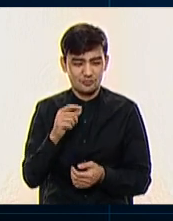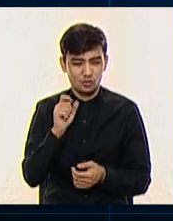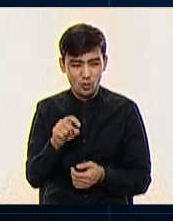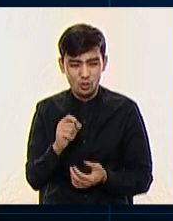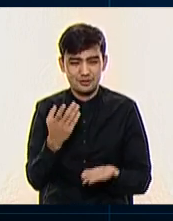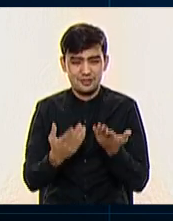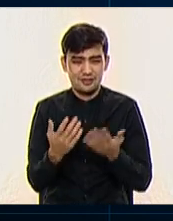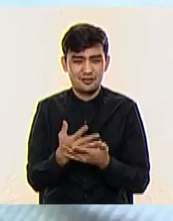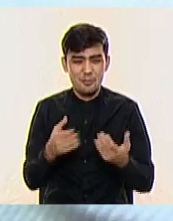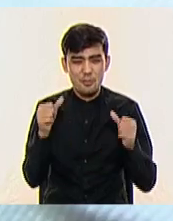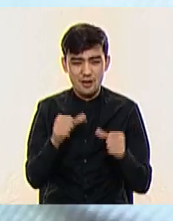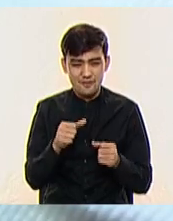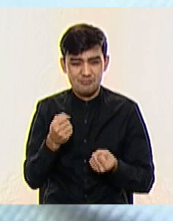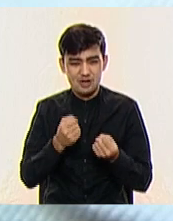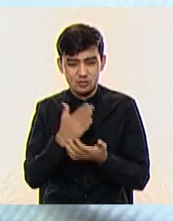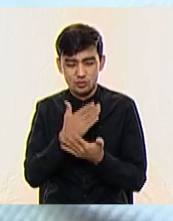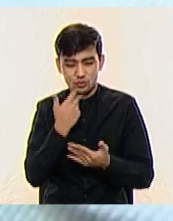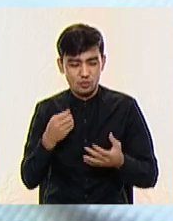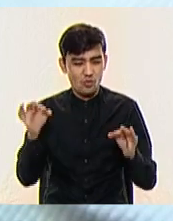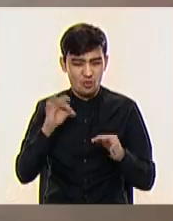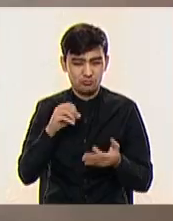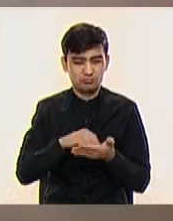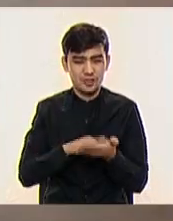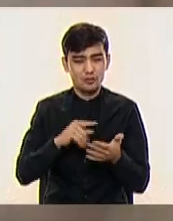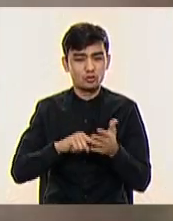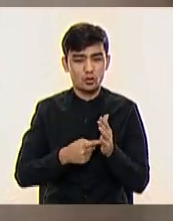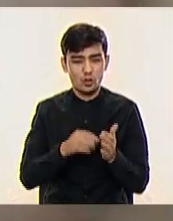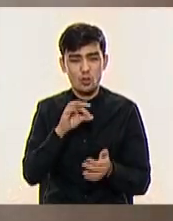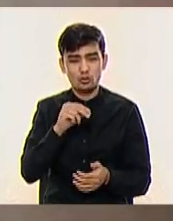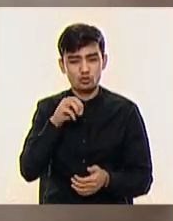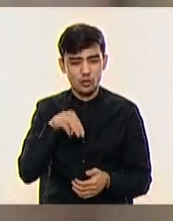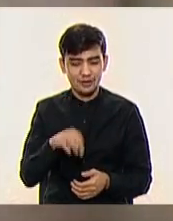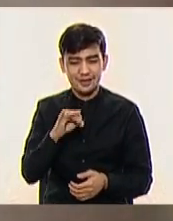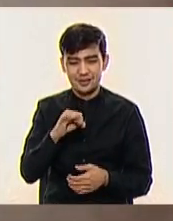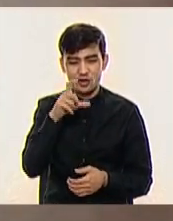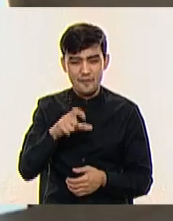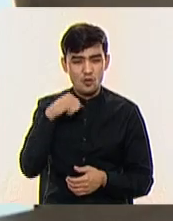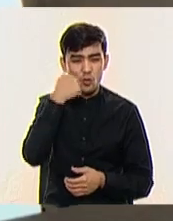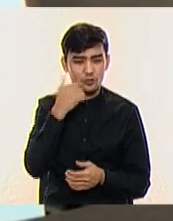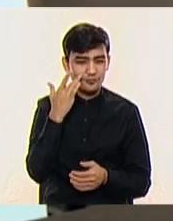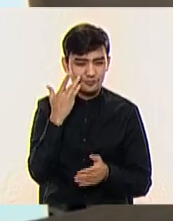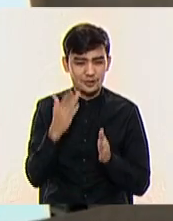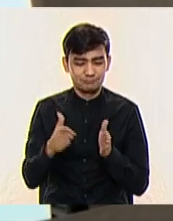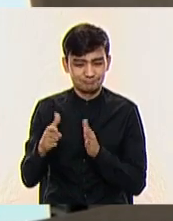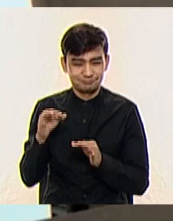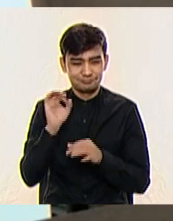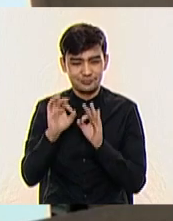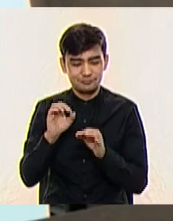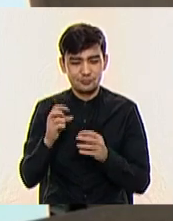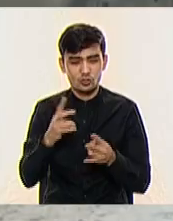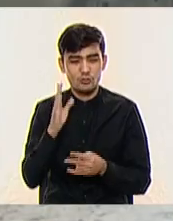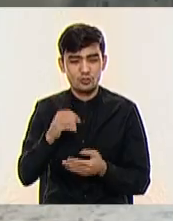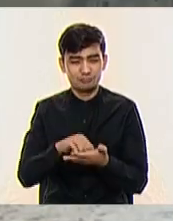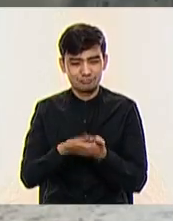объекты авторского права. Это станет точкой отсчета. После этого гражданин ежегодно должен предоставлять декларацию о доходах и